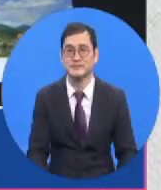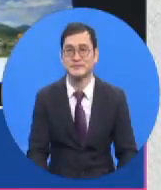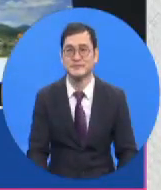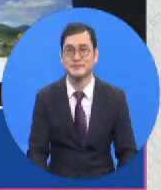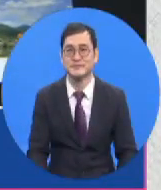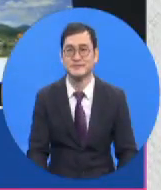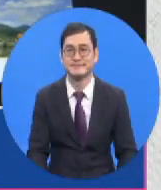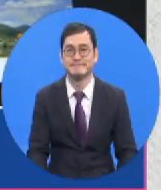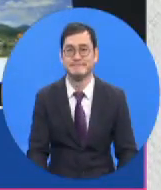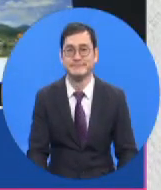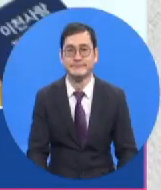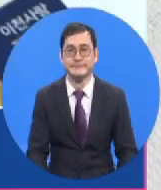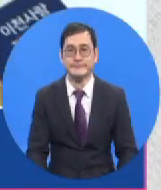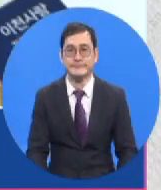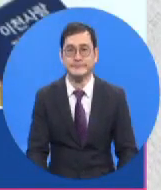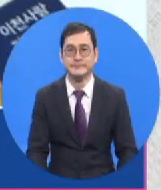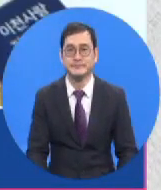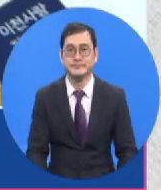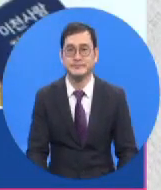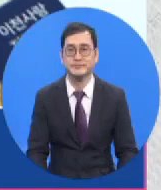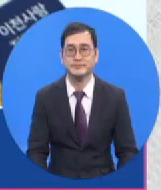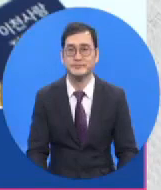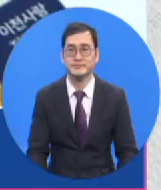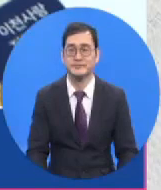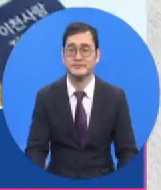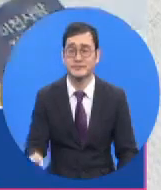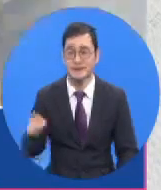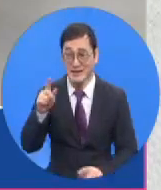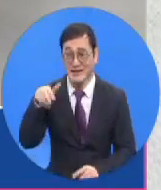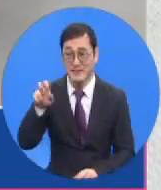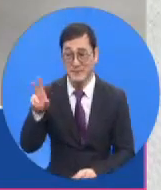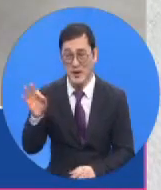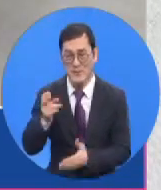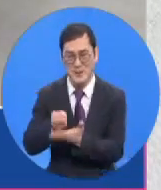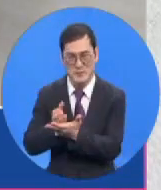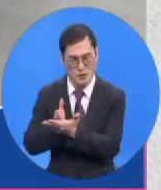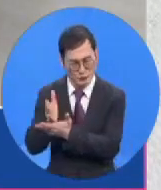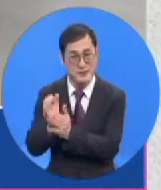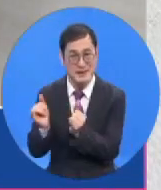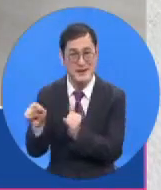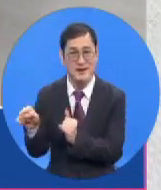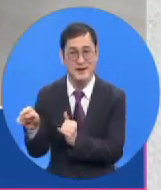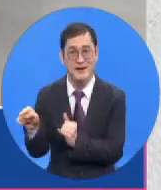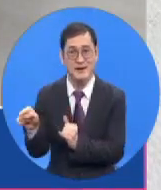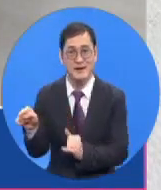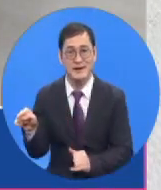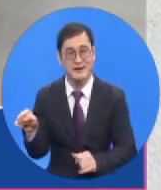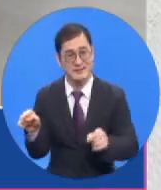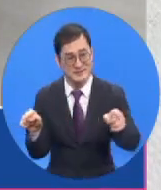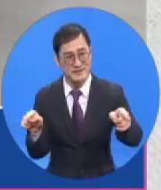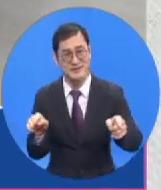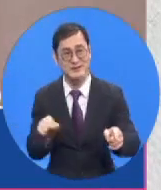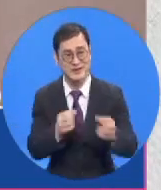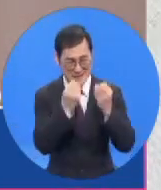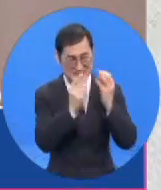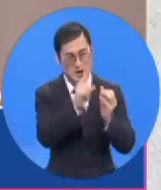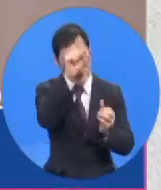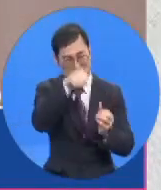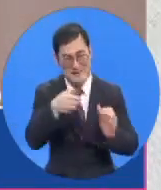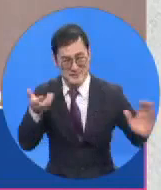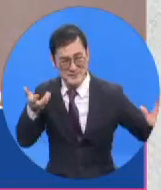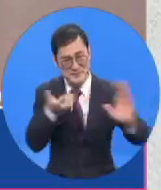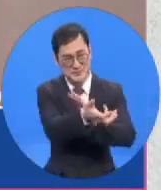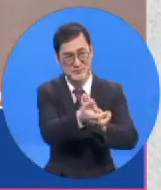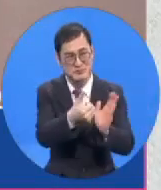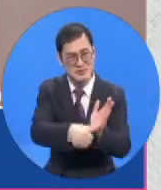예. 이재명 지사가 법률가잖아요. 법률가인데 과연 그때 그 행정적으로 가서 강제 집행을 할 때 이게 문제가